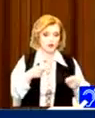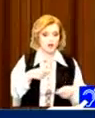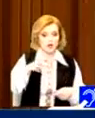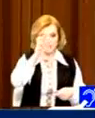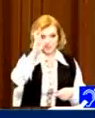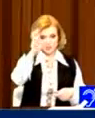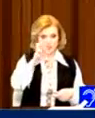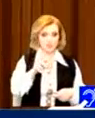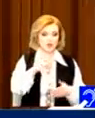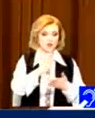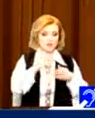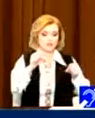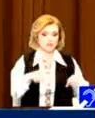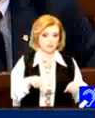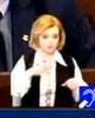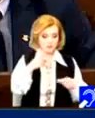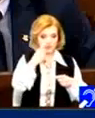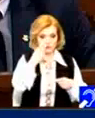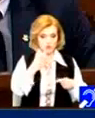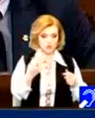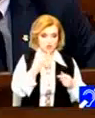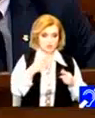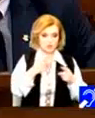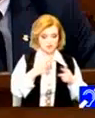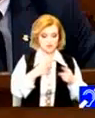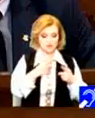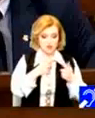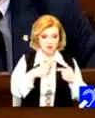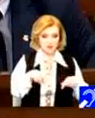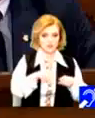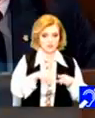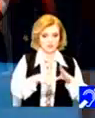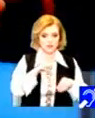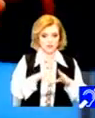statului dizolvă legislativul și anunță alegeri parlamentare anticipate.